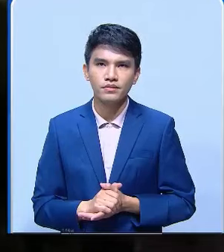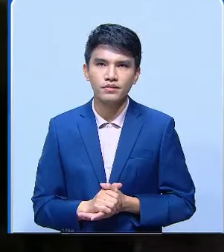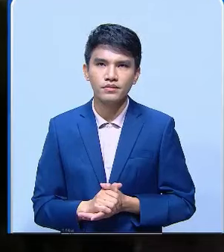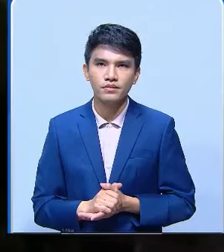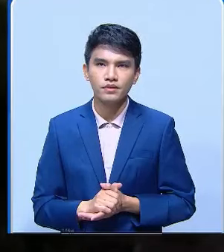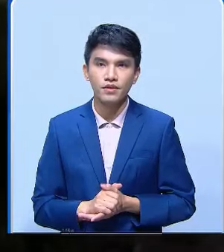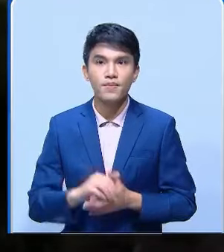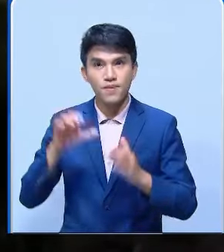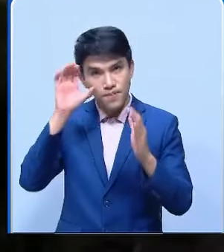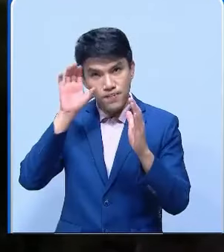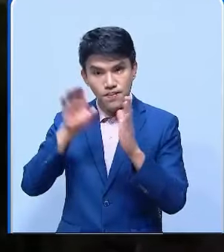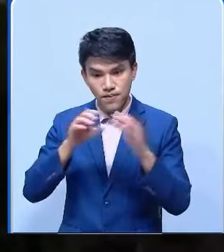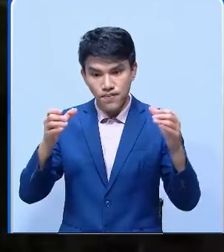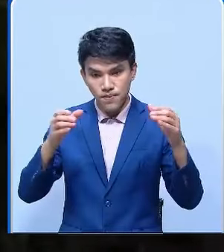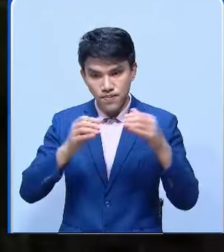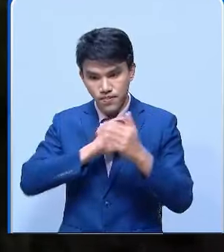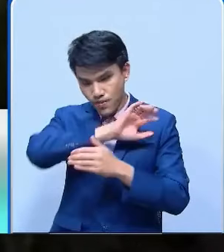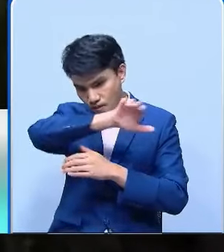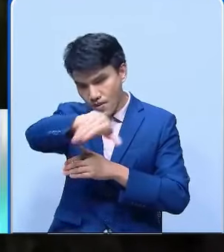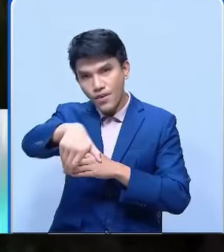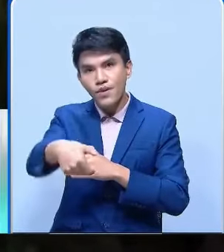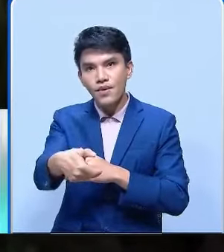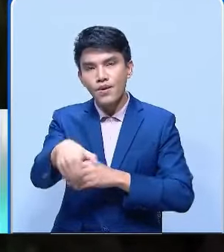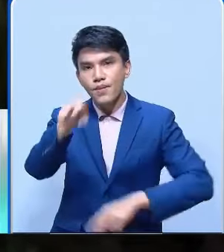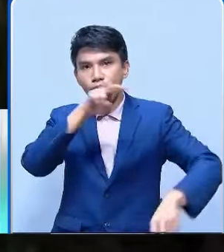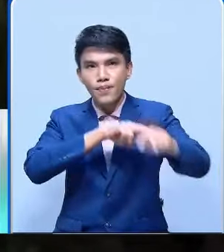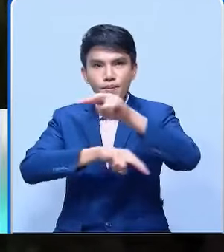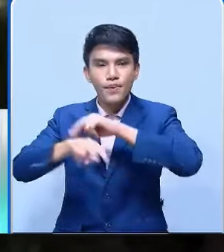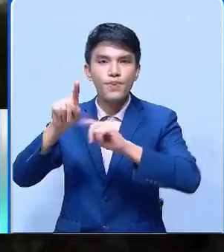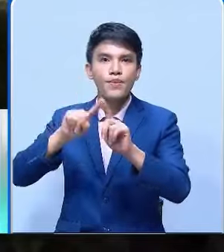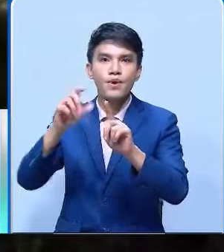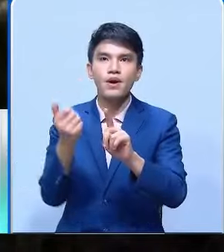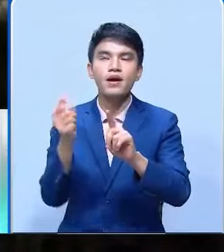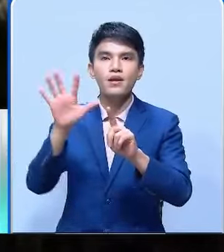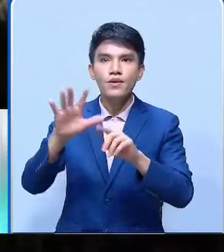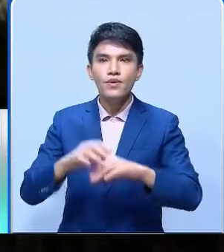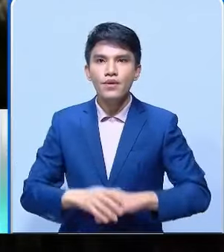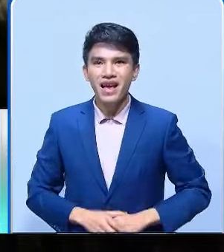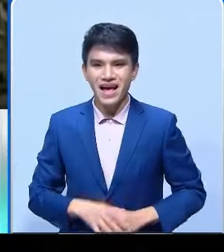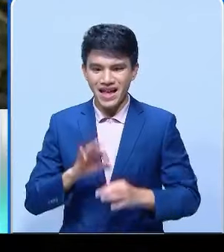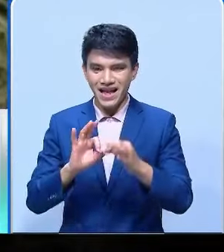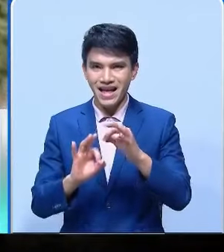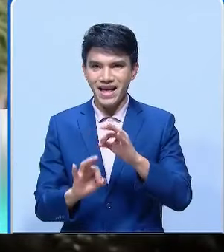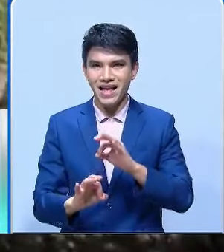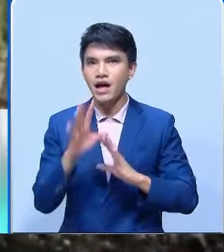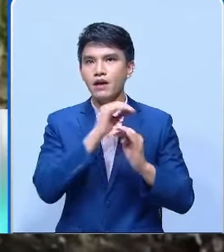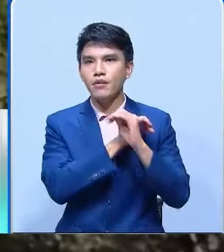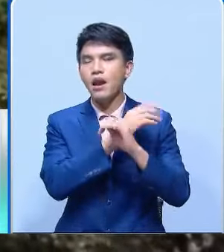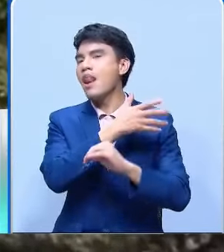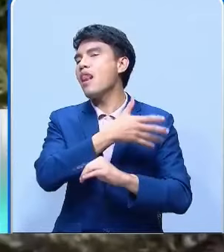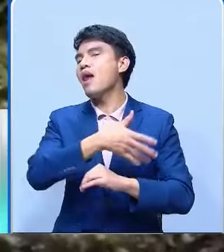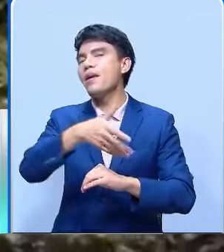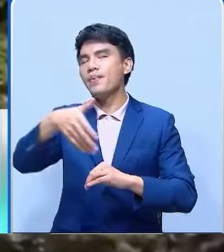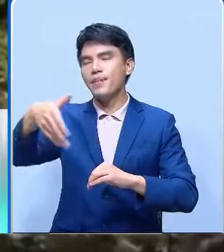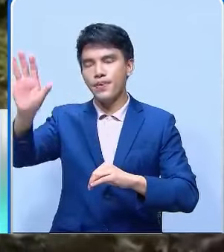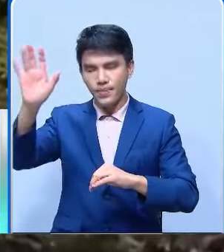นี่เป็นภาพเจ้าหน้าที่ชุดเฝ้าระวังช้างป่าชุด15อุทยานแห่งชาติน้ำตกคลองแก้วจุดประทัดนะคะต้องการจะไล่เจ้าพลายหงท